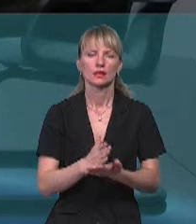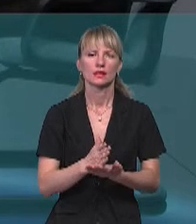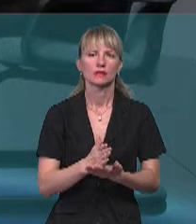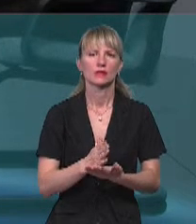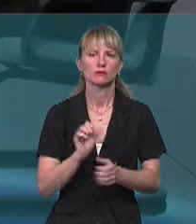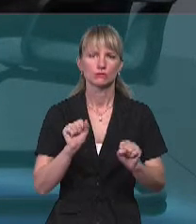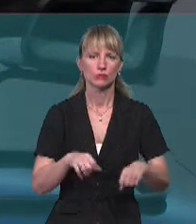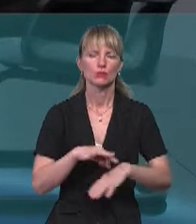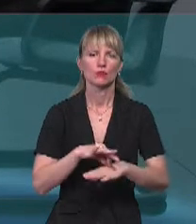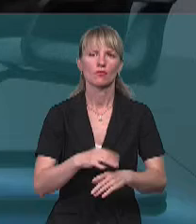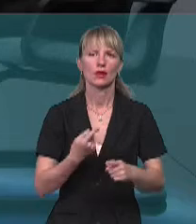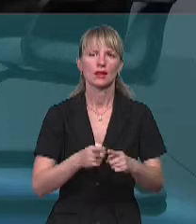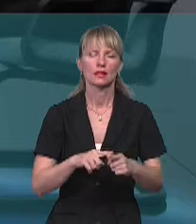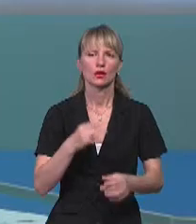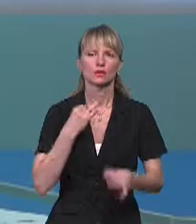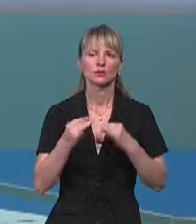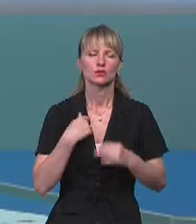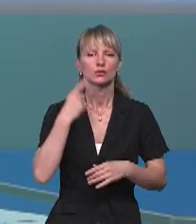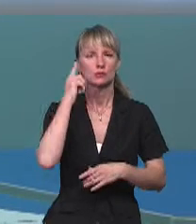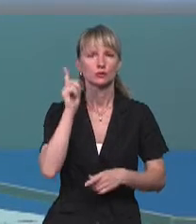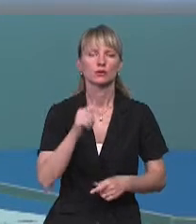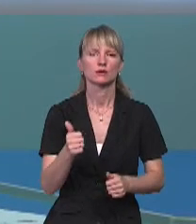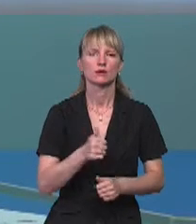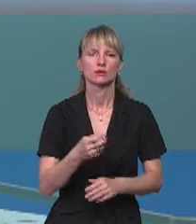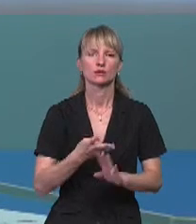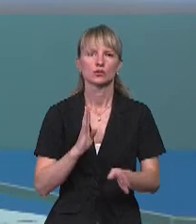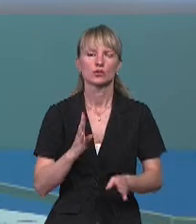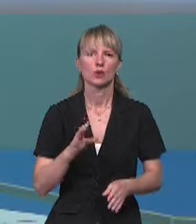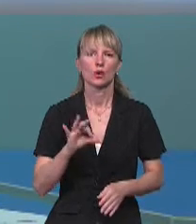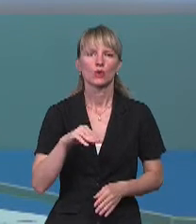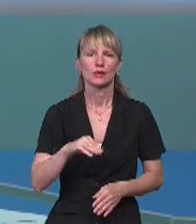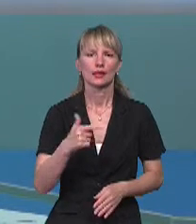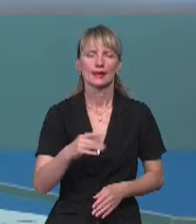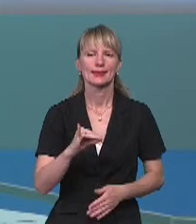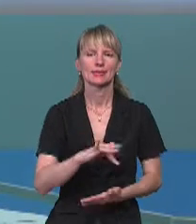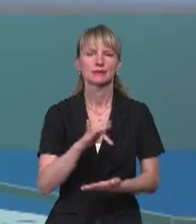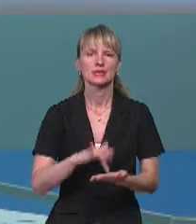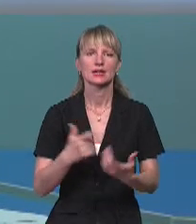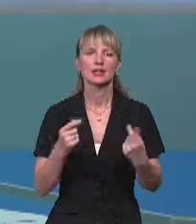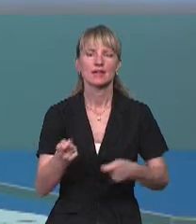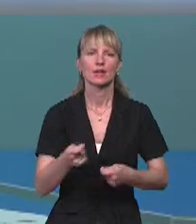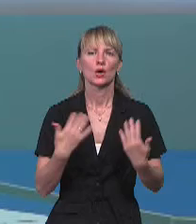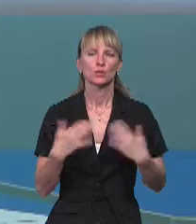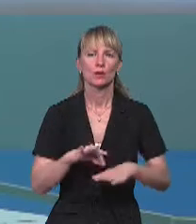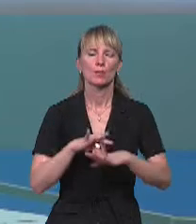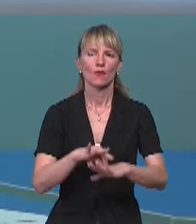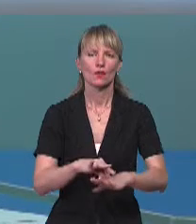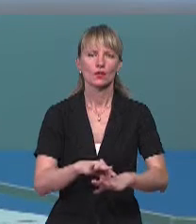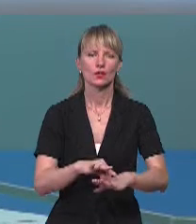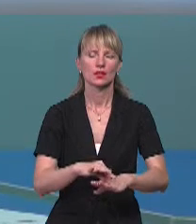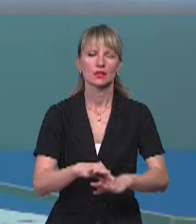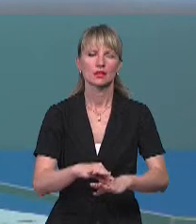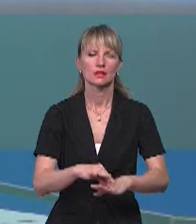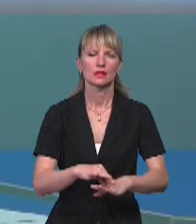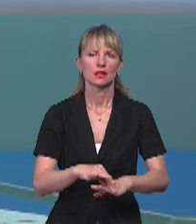вже проводити публічні консультації? Я думаю, це насамперед ті ОТГ та міста, де влада вже проводить певні заходи